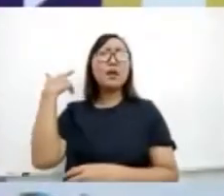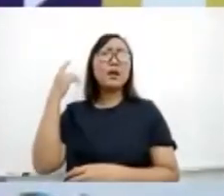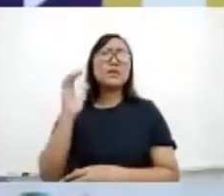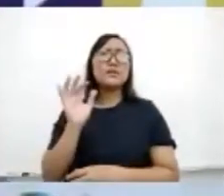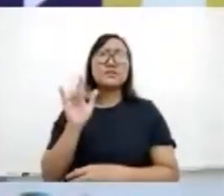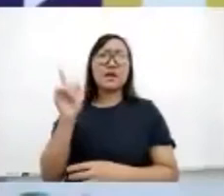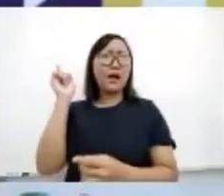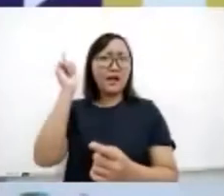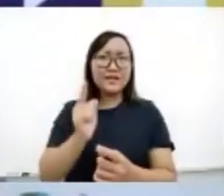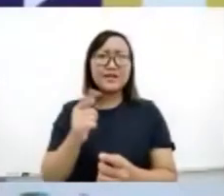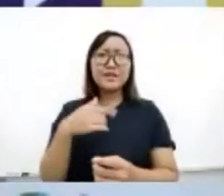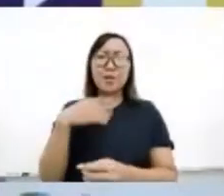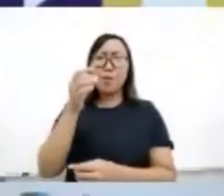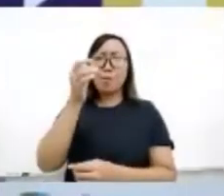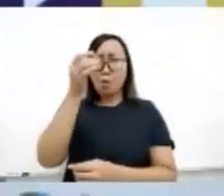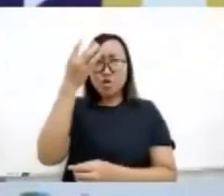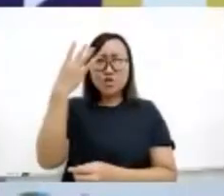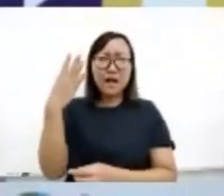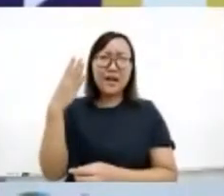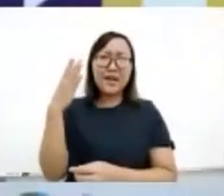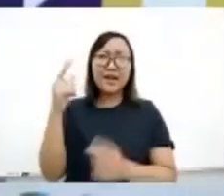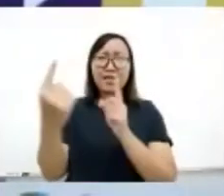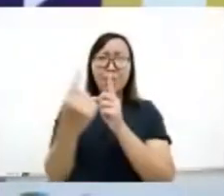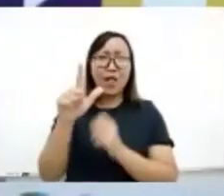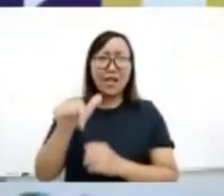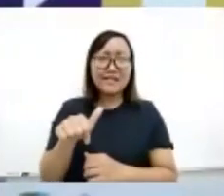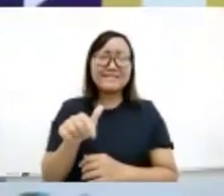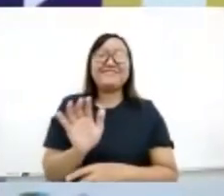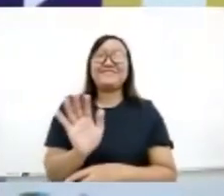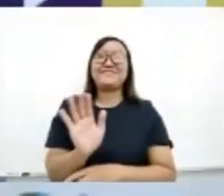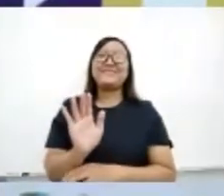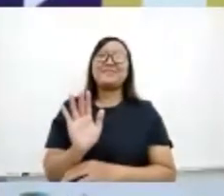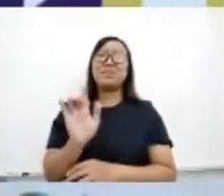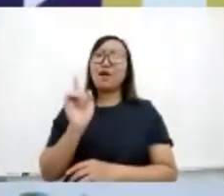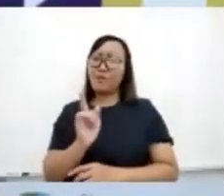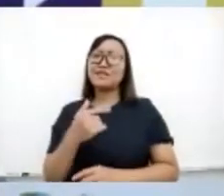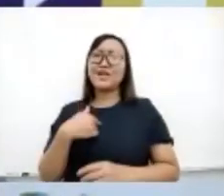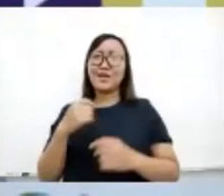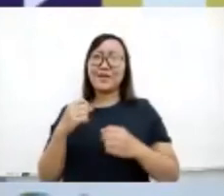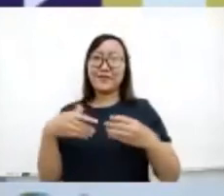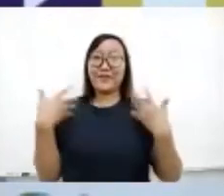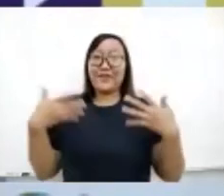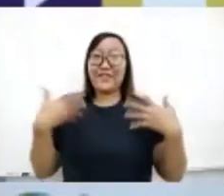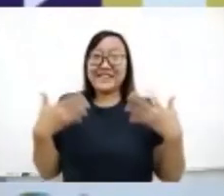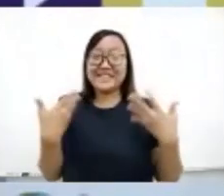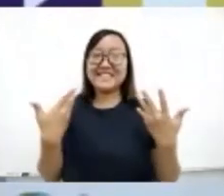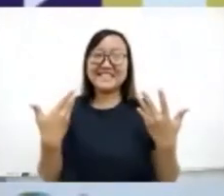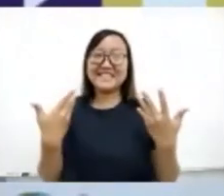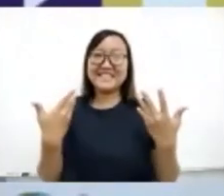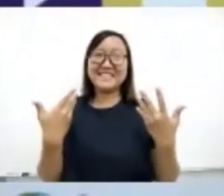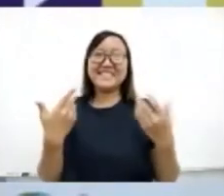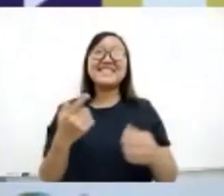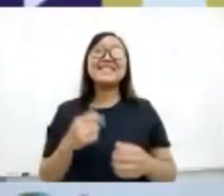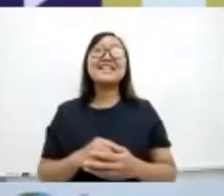dengan saya tetapi sekarang tidak akan freeze dan akan cukup hidup acaranya